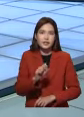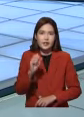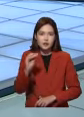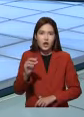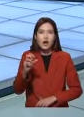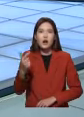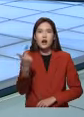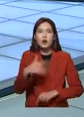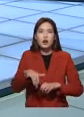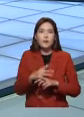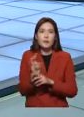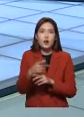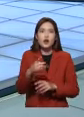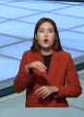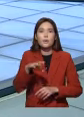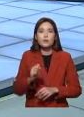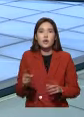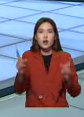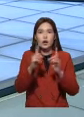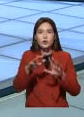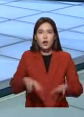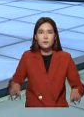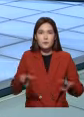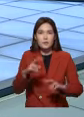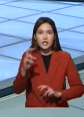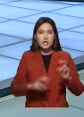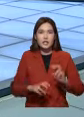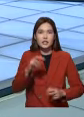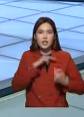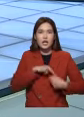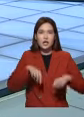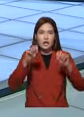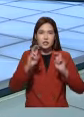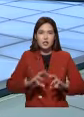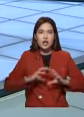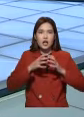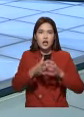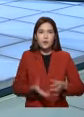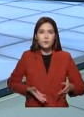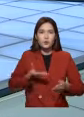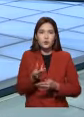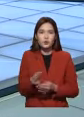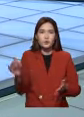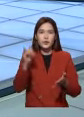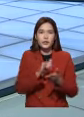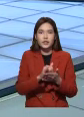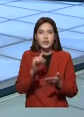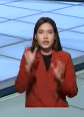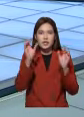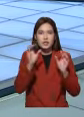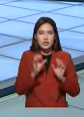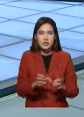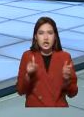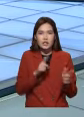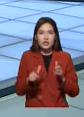барып, Хромтау кеншілерімен кездесті. Министр кәсіпорындардың қызметкерлеріне арнайы әлеуметтік төлемдерді енгізуді көздейтін